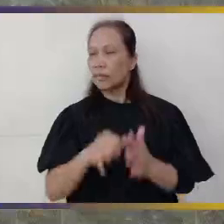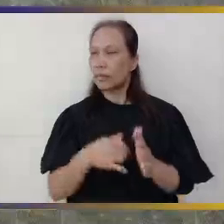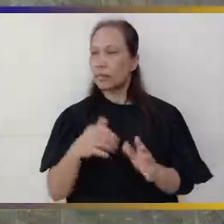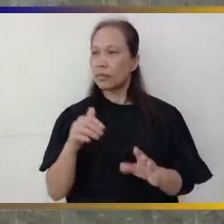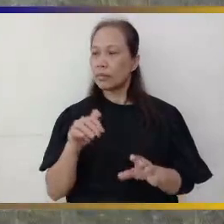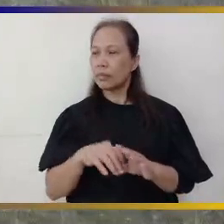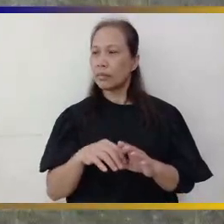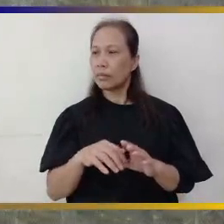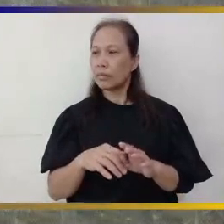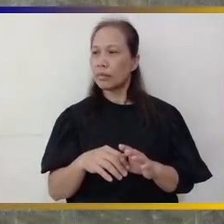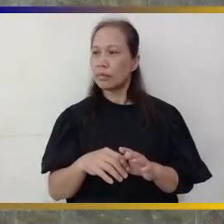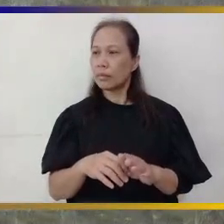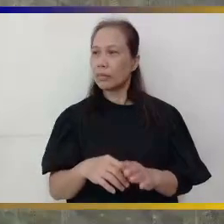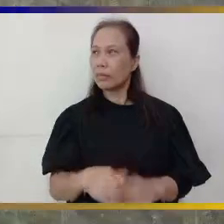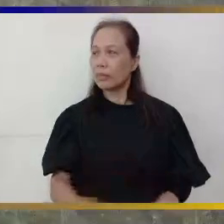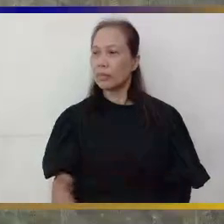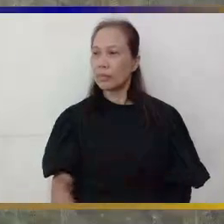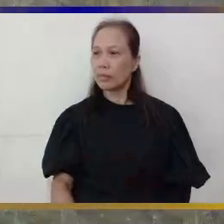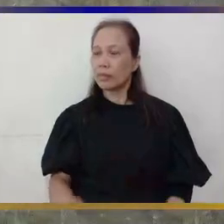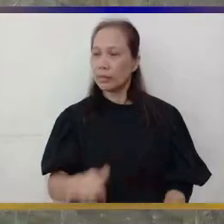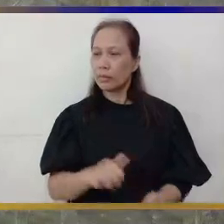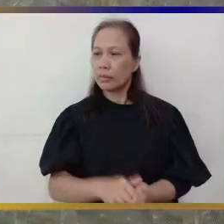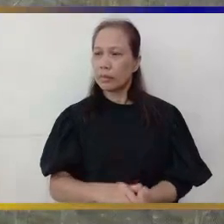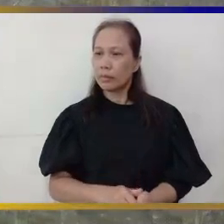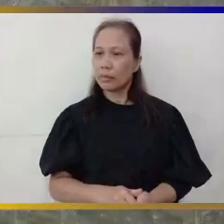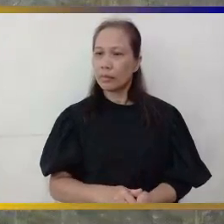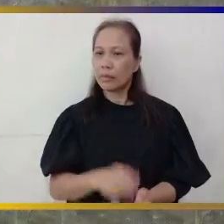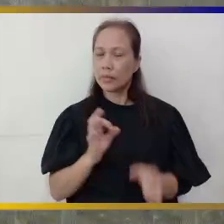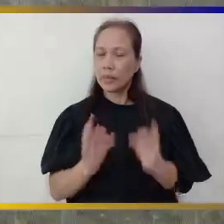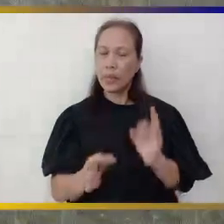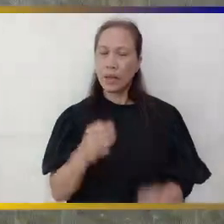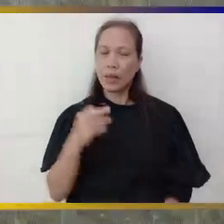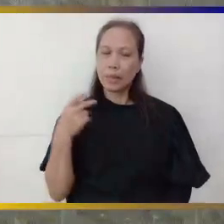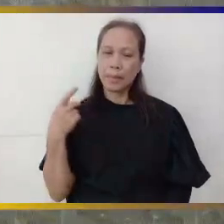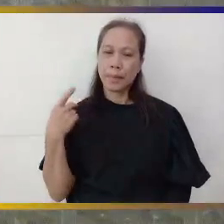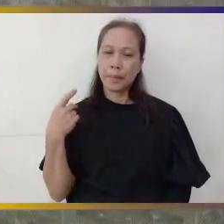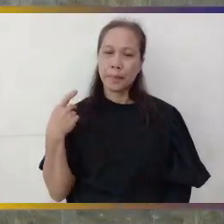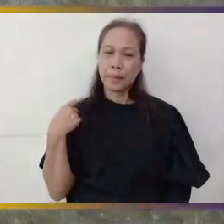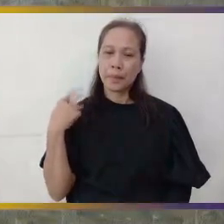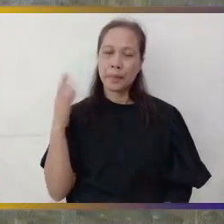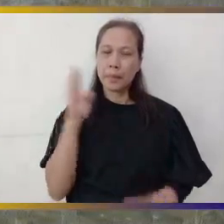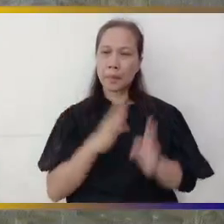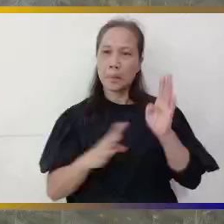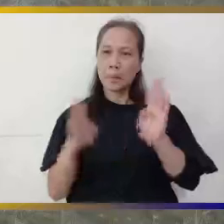kayo ng problema na hindi niyo gaanong makita ang pagmamahal ng Diyos balikan niyo ung kaligtasan